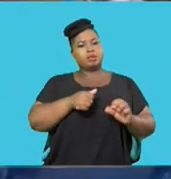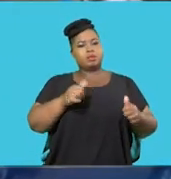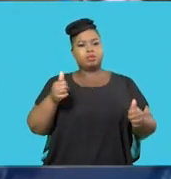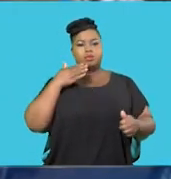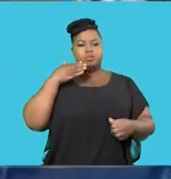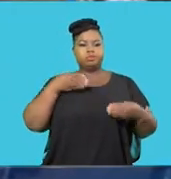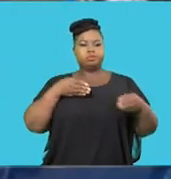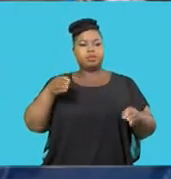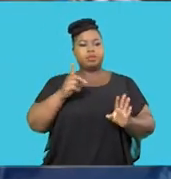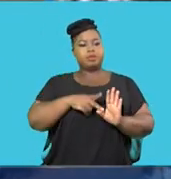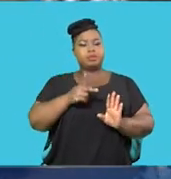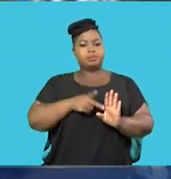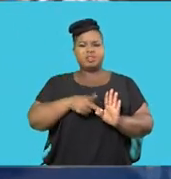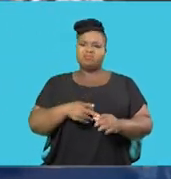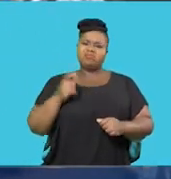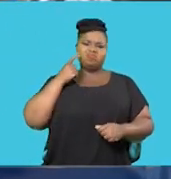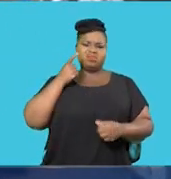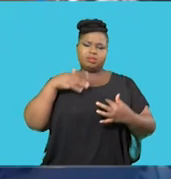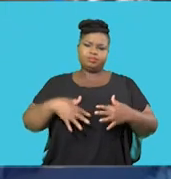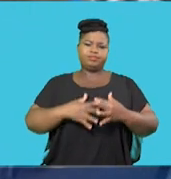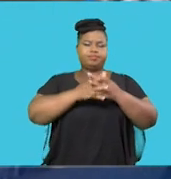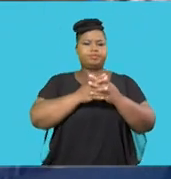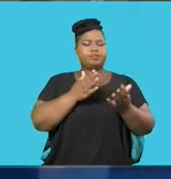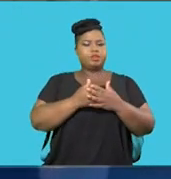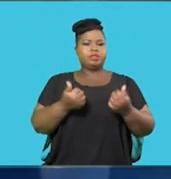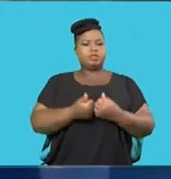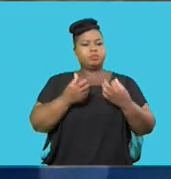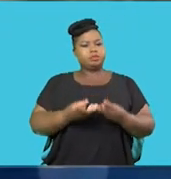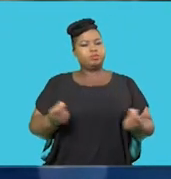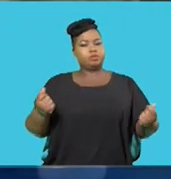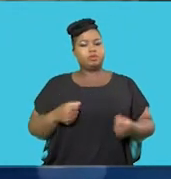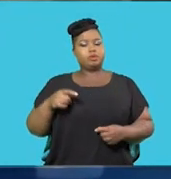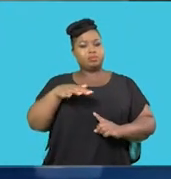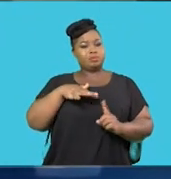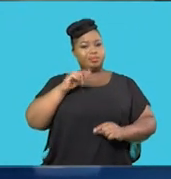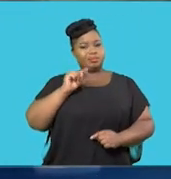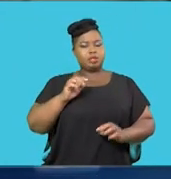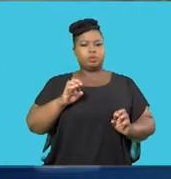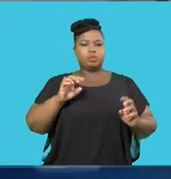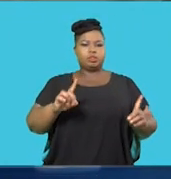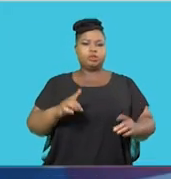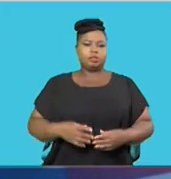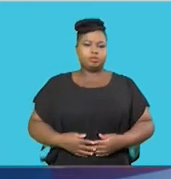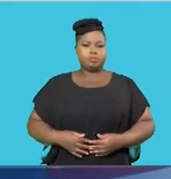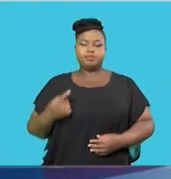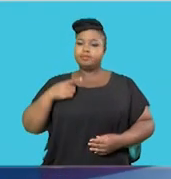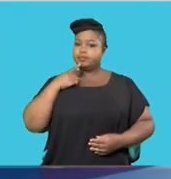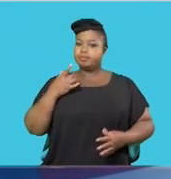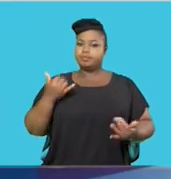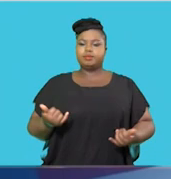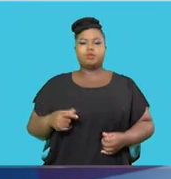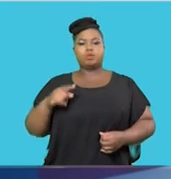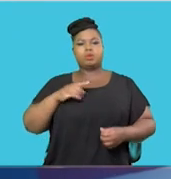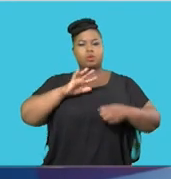ezibambe iqhaza kungayithuthukisa indlela yokuphendula kwizingqinamba ezihlasela umkhakha wezemfundo. Ethi ukuqubuka